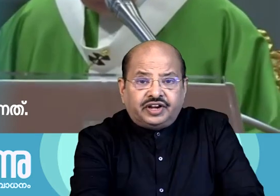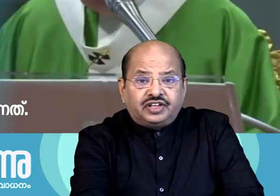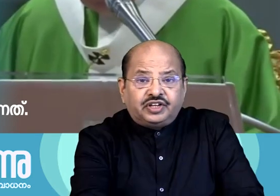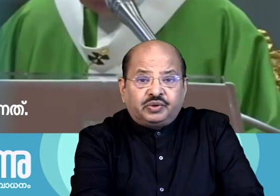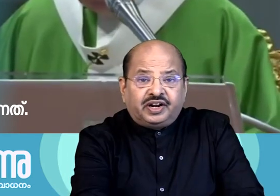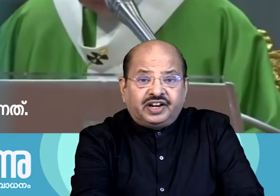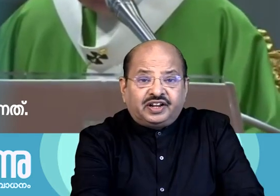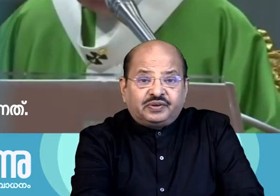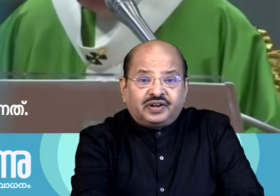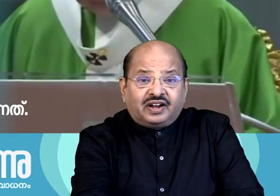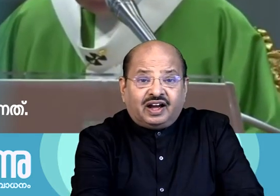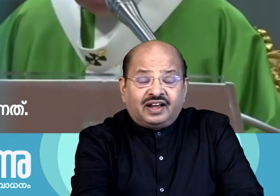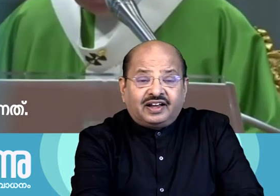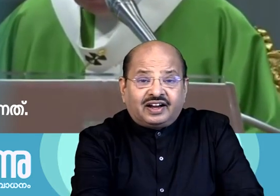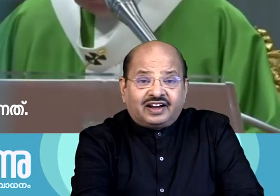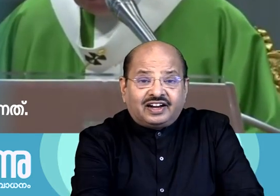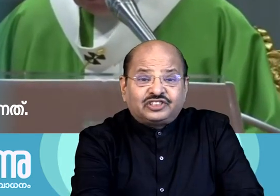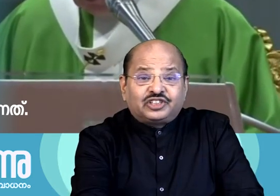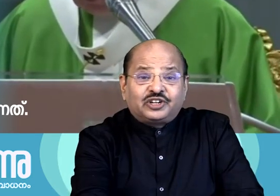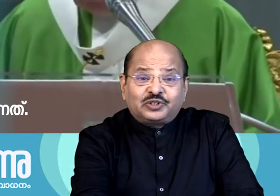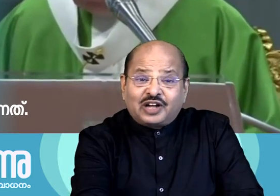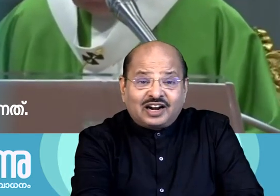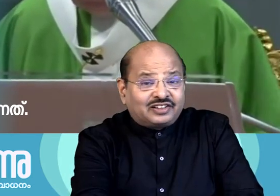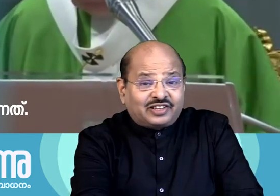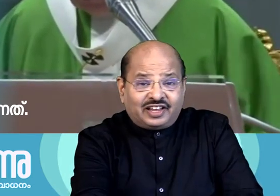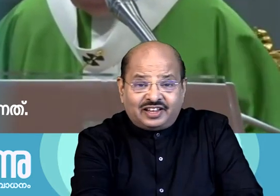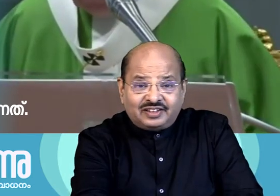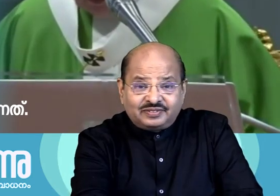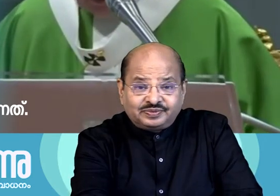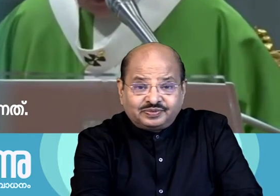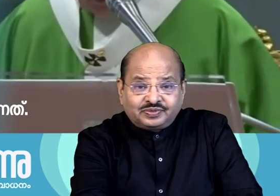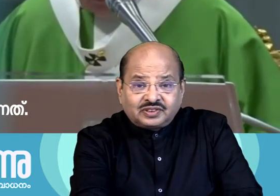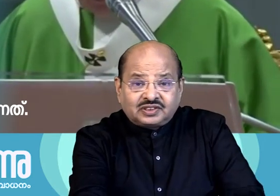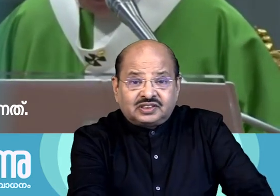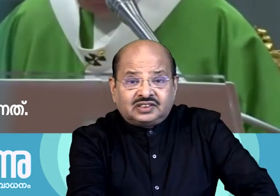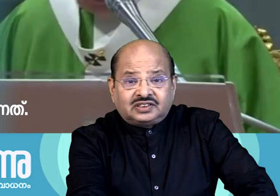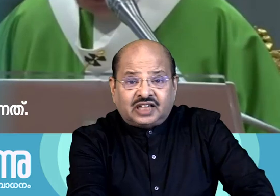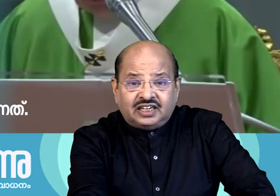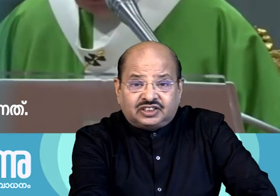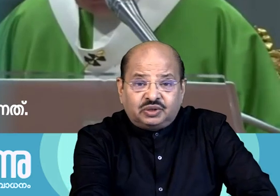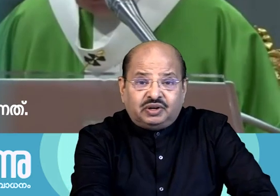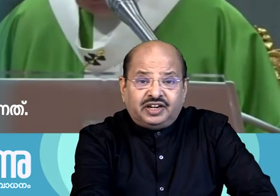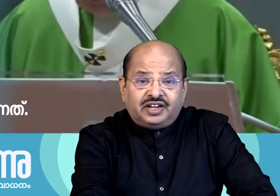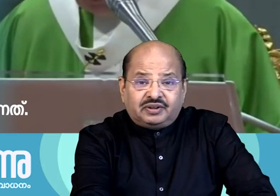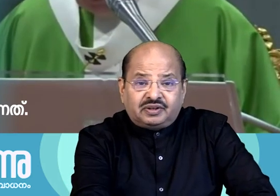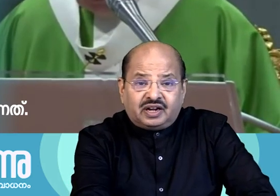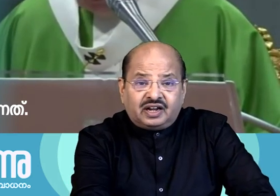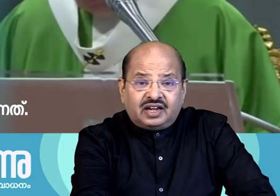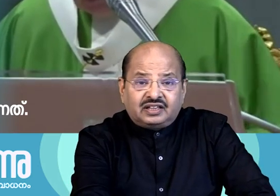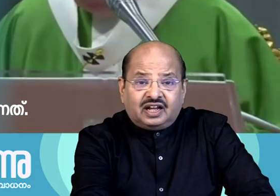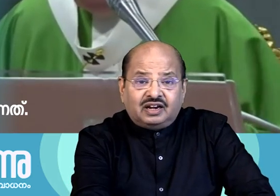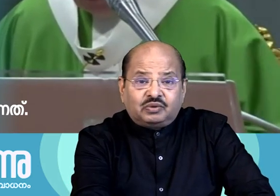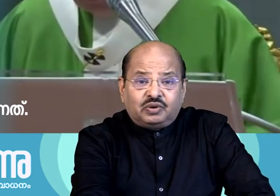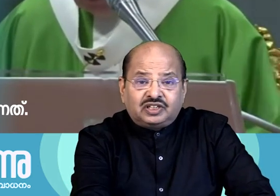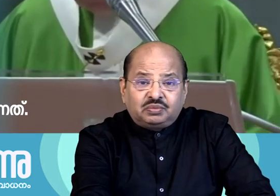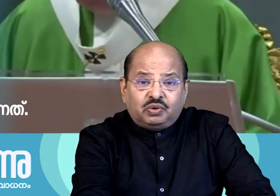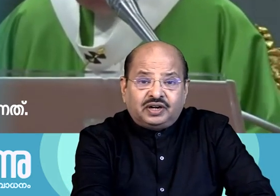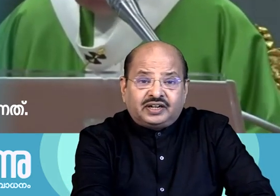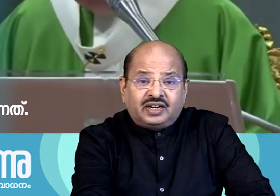എരിഞ്ഞുകൊണ്ടിരിക്കുന്നതായ ആ ചെറുനാളത്തെ ചലിച്ചുകൊണ്ടിരിക്കുന്ന